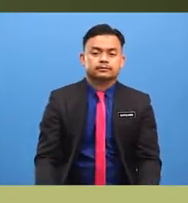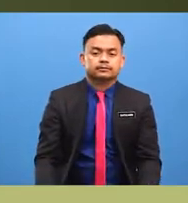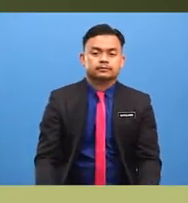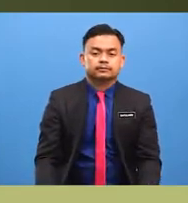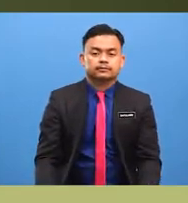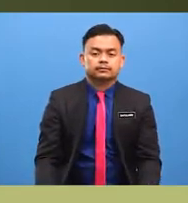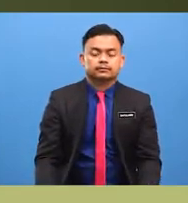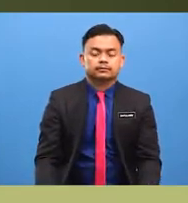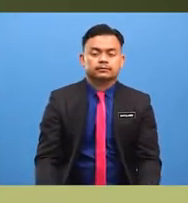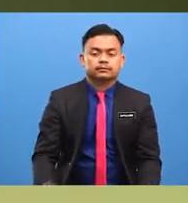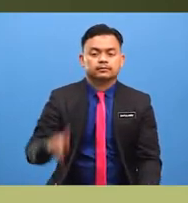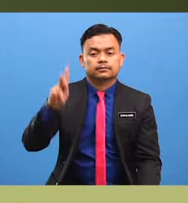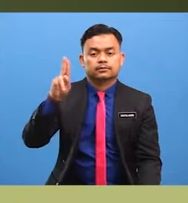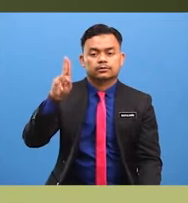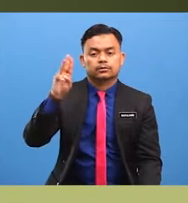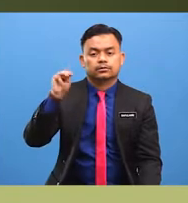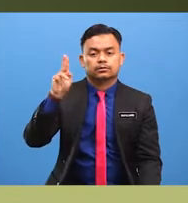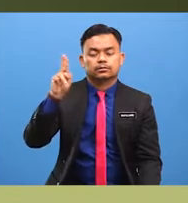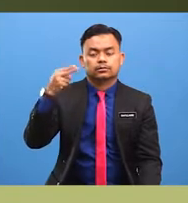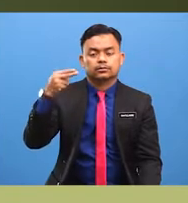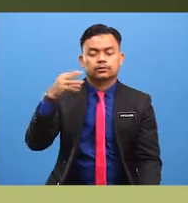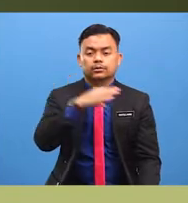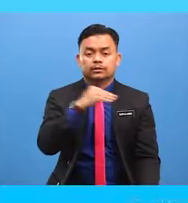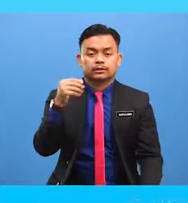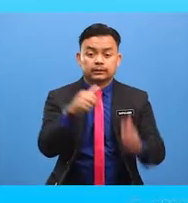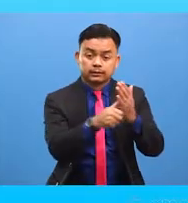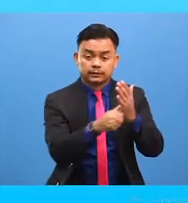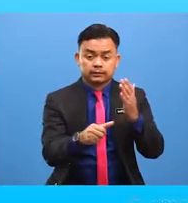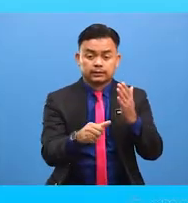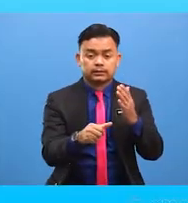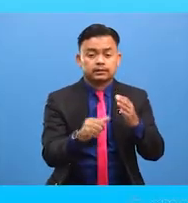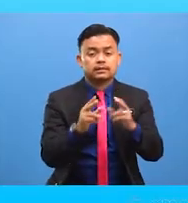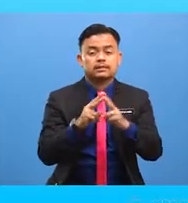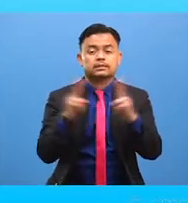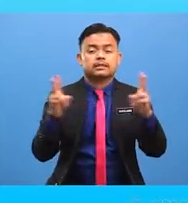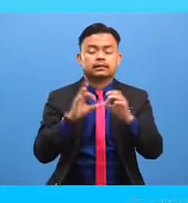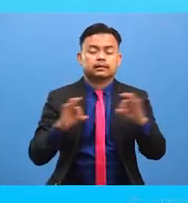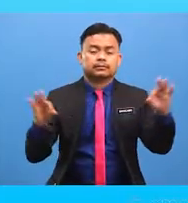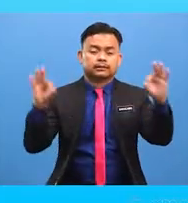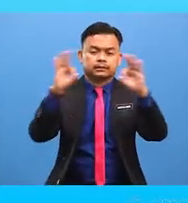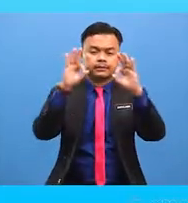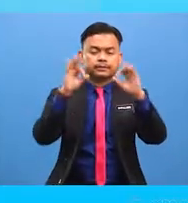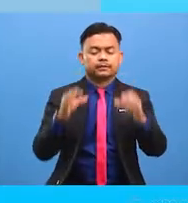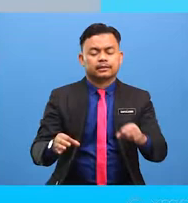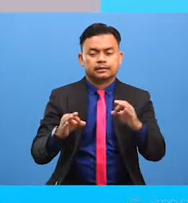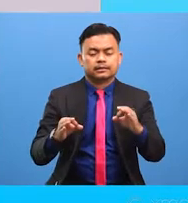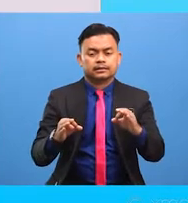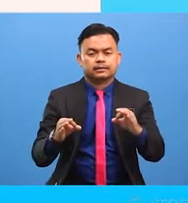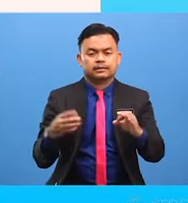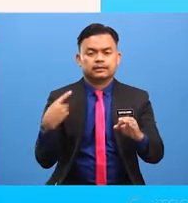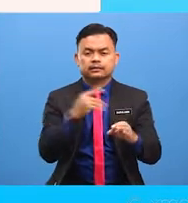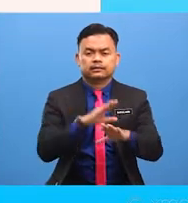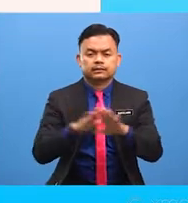perkumuhan dan penyatinjaan sangat penting. Jika kita tidak membuang air kencing